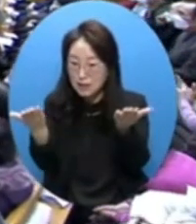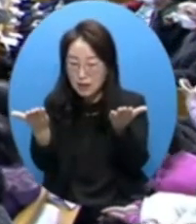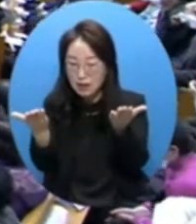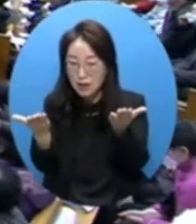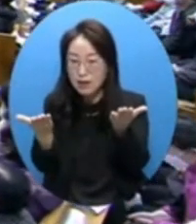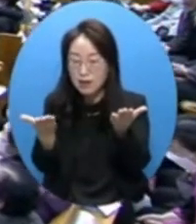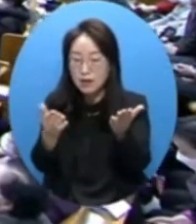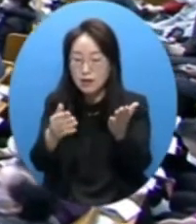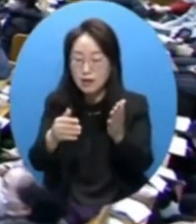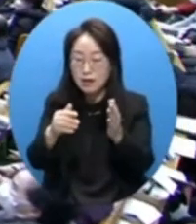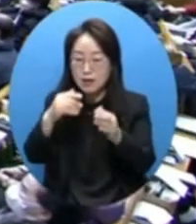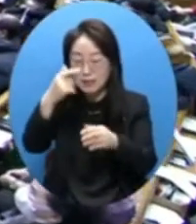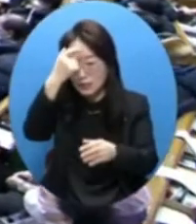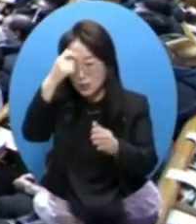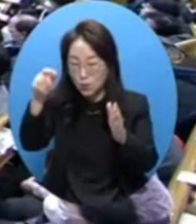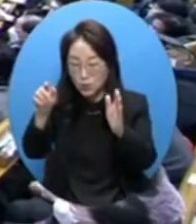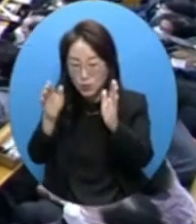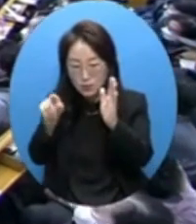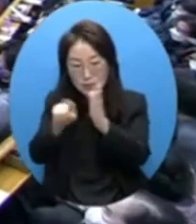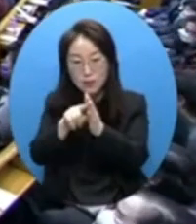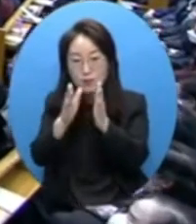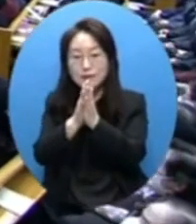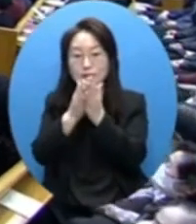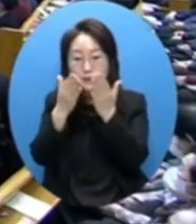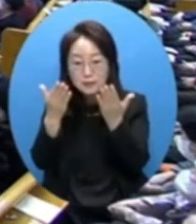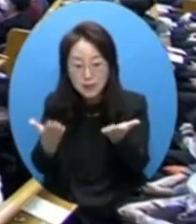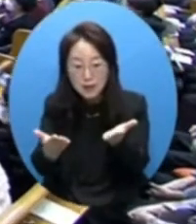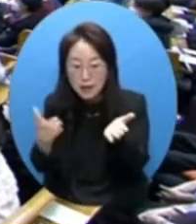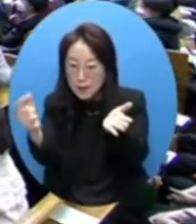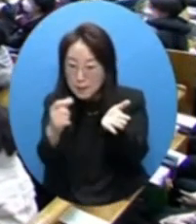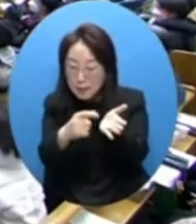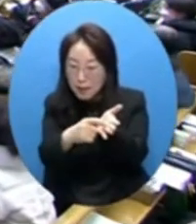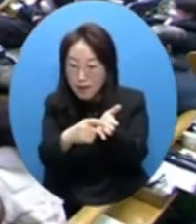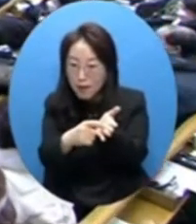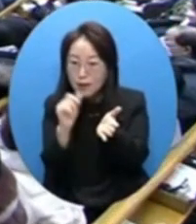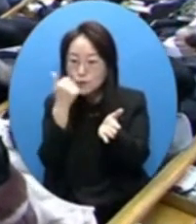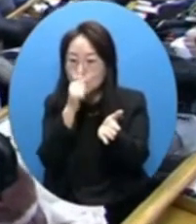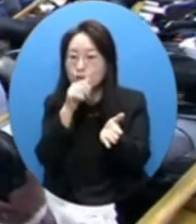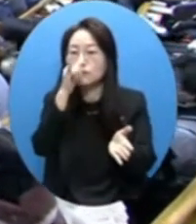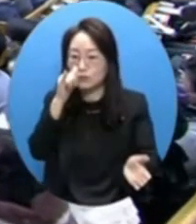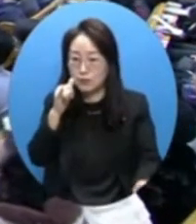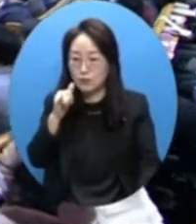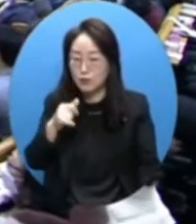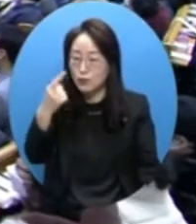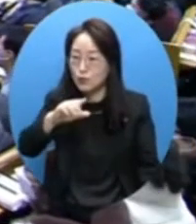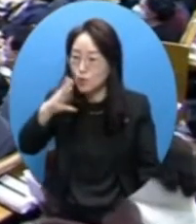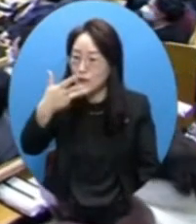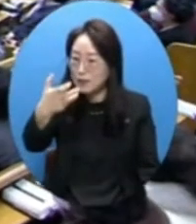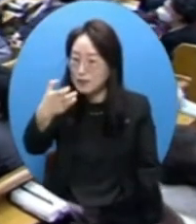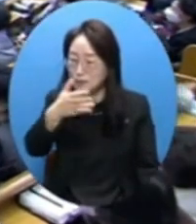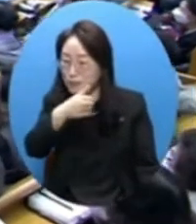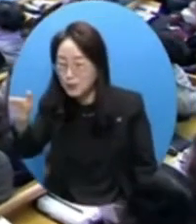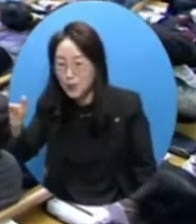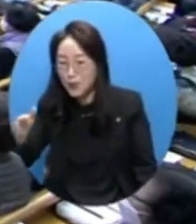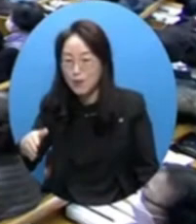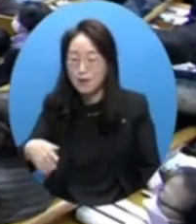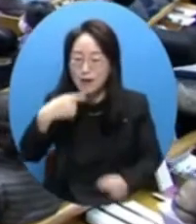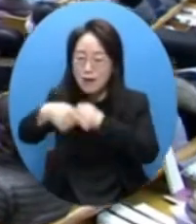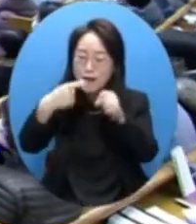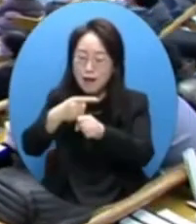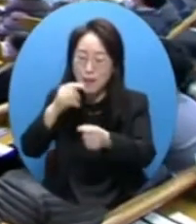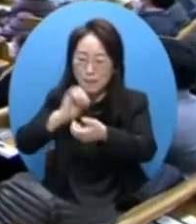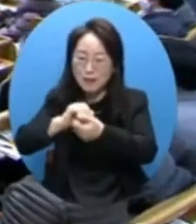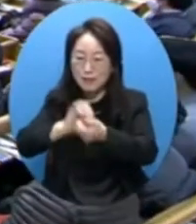통해서 월렛에 성탄절이란 짤막한 칼럼으로 소개된 이후에 우리나라에서도 1980년부터 매년 12월 크리스마스가 다가오면